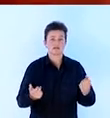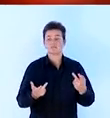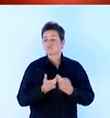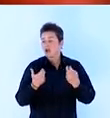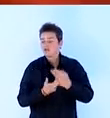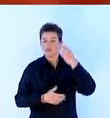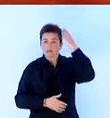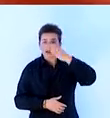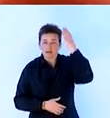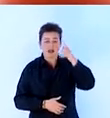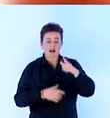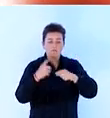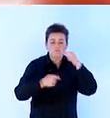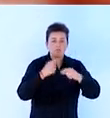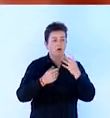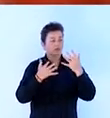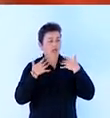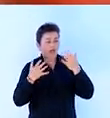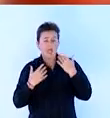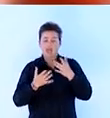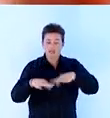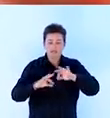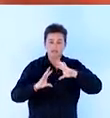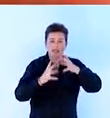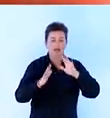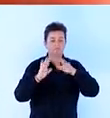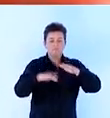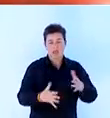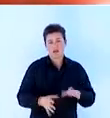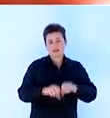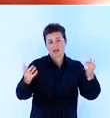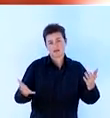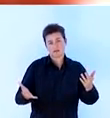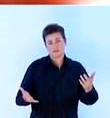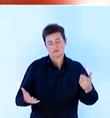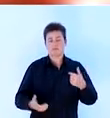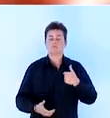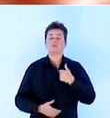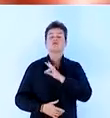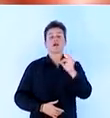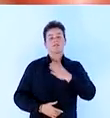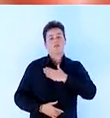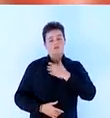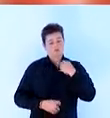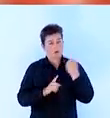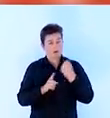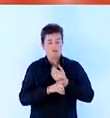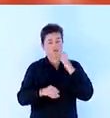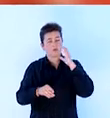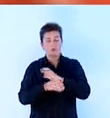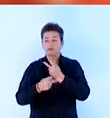la flore, l'air, la terre et la mer? Chère France, je lutterai contre le bétonnage et l'étalement